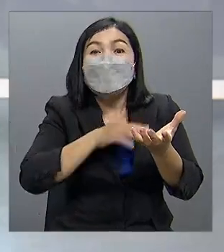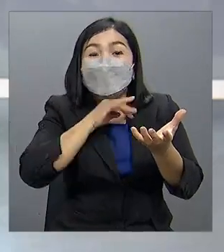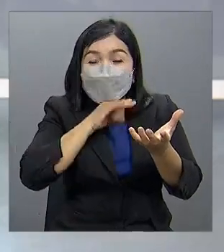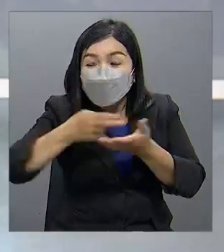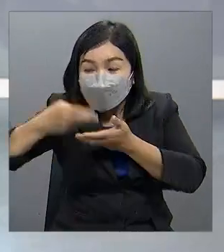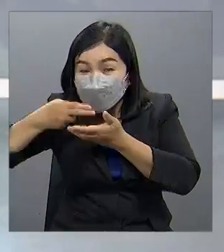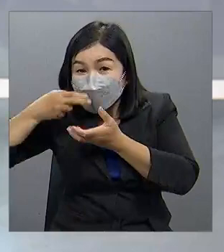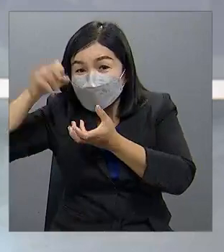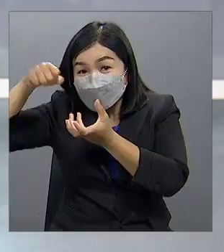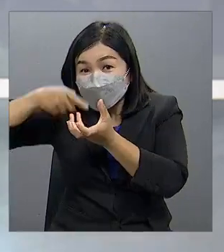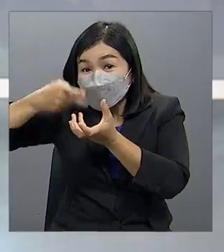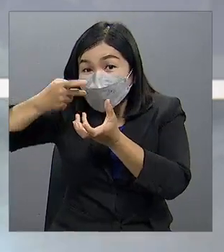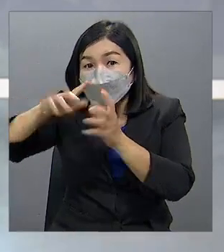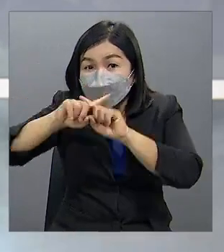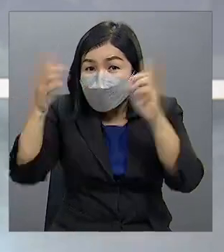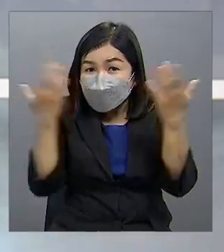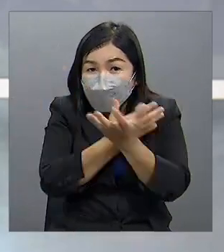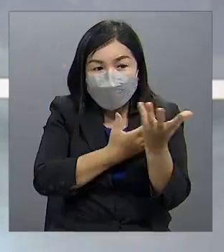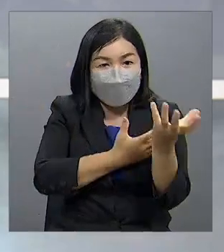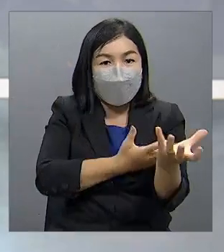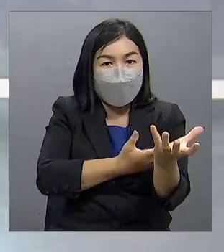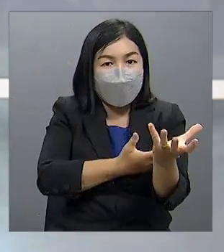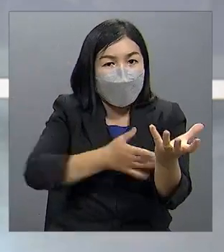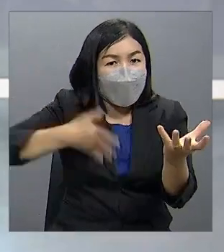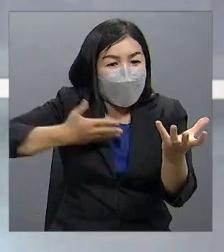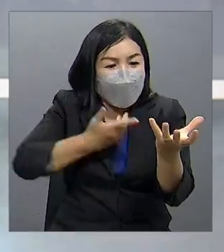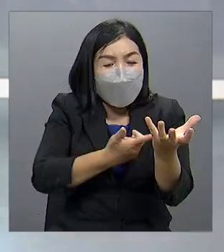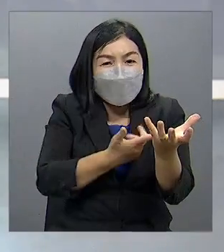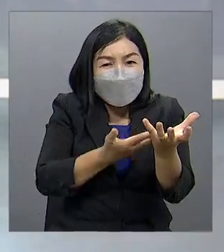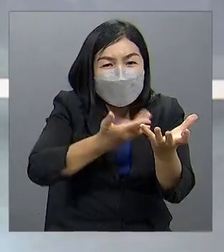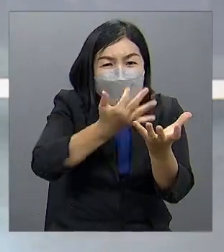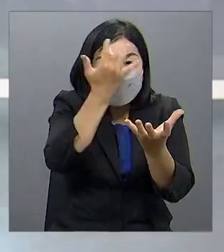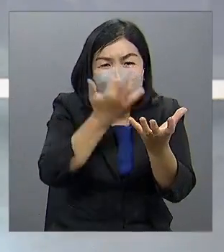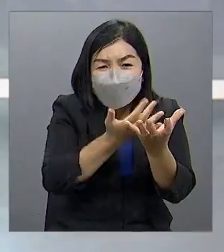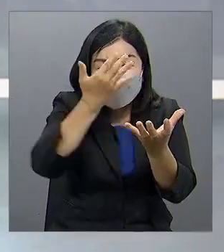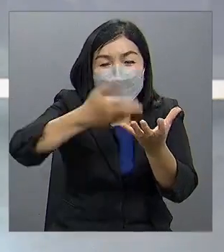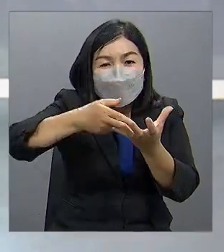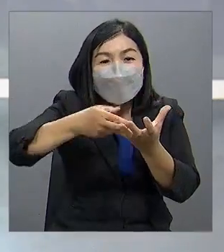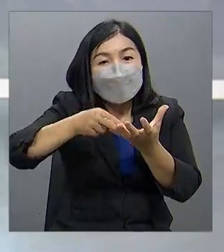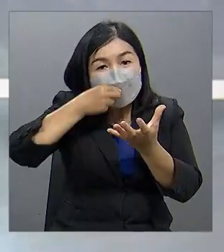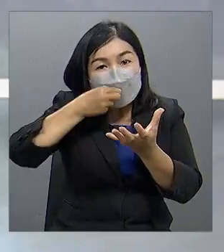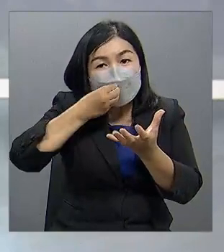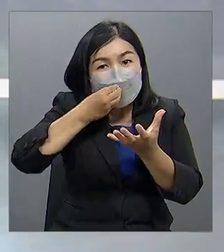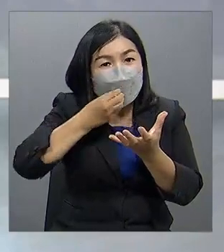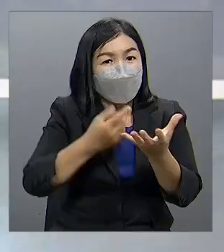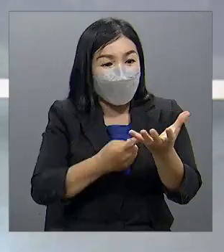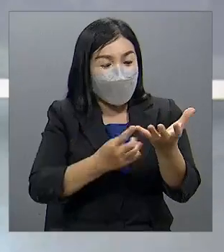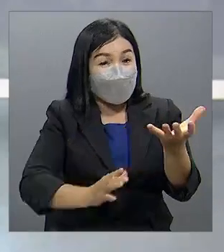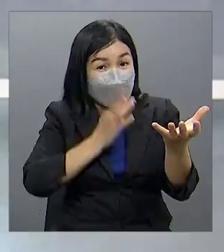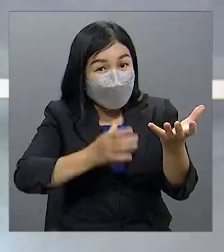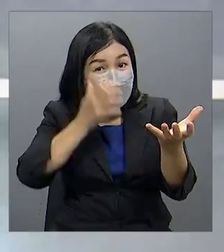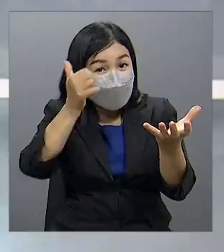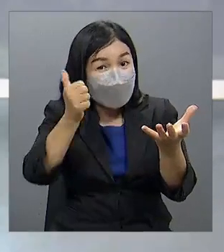ต่พอนำมาอยู่ในกระทะร้อนนี่มันดูเลอค่ามันดูแบบว่าน่ารับประทานมากๆเลยนะคะแถมไอเดียในการนำเสนอก็กิ๊บเก๋อีกด้วยใคร